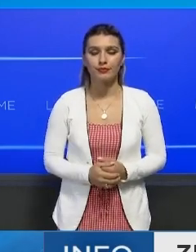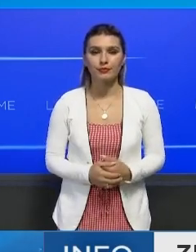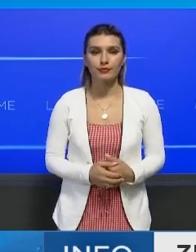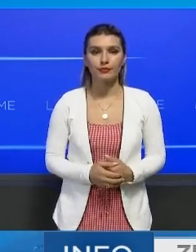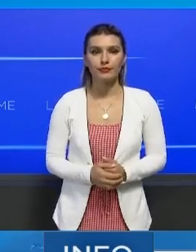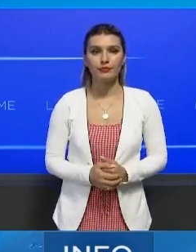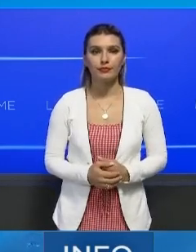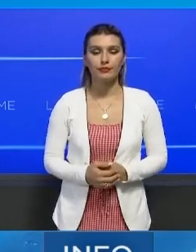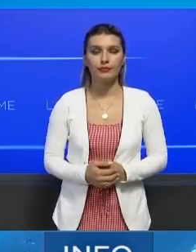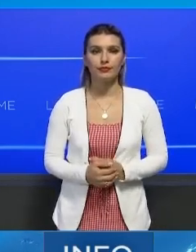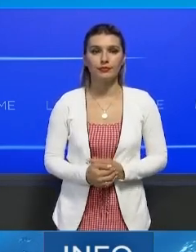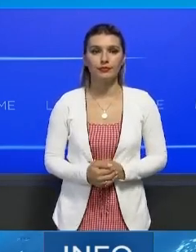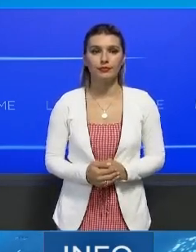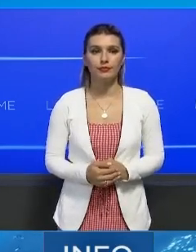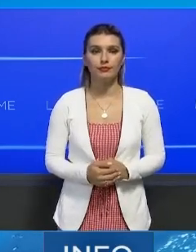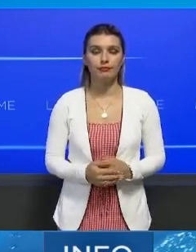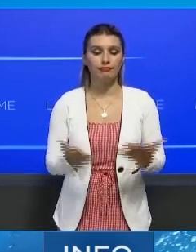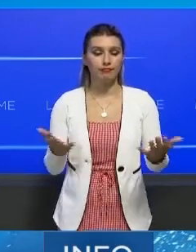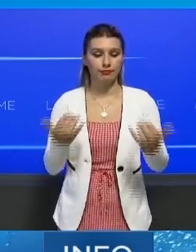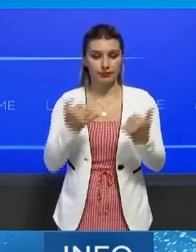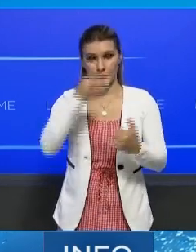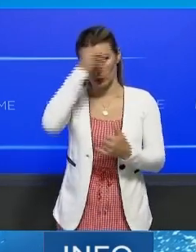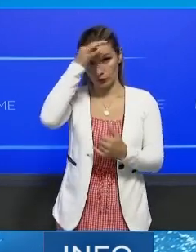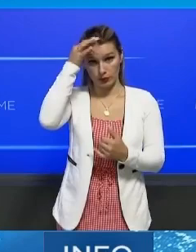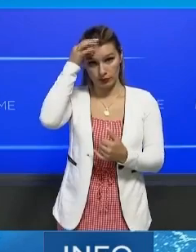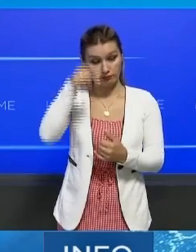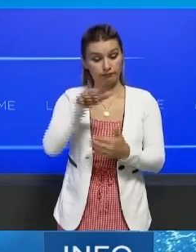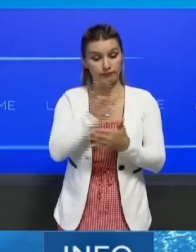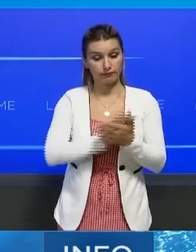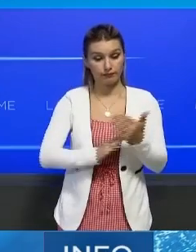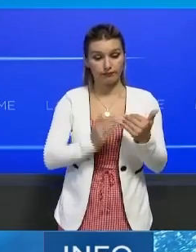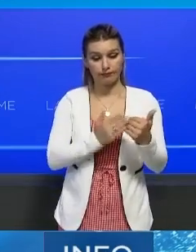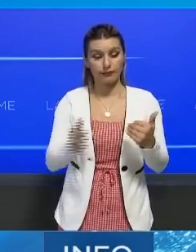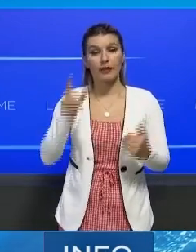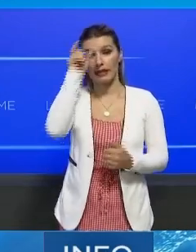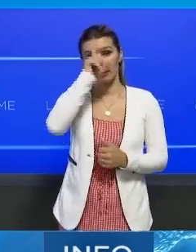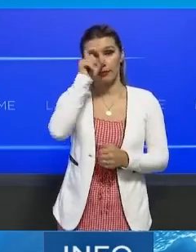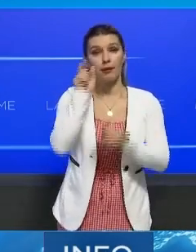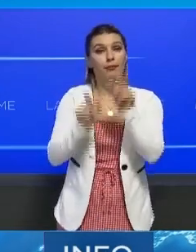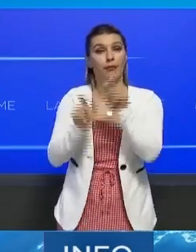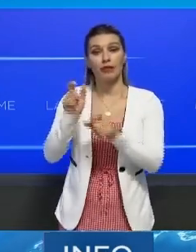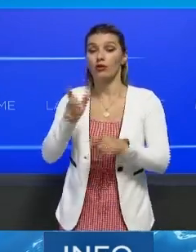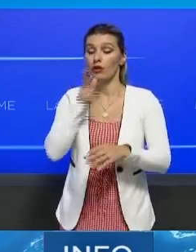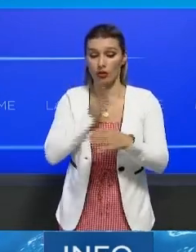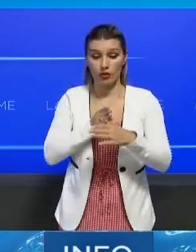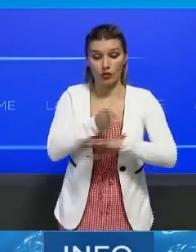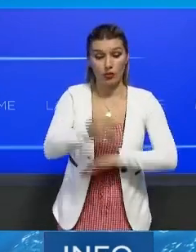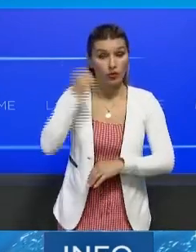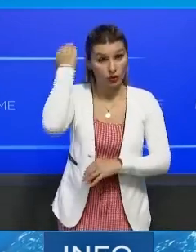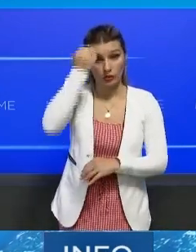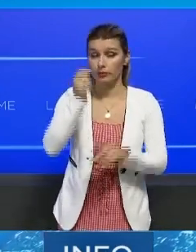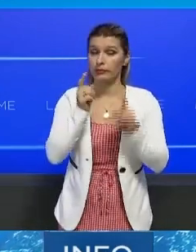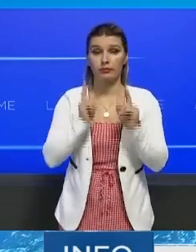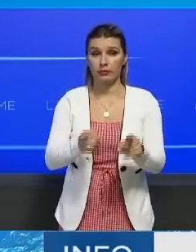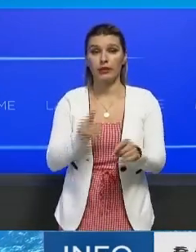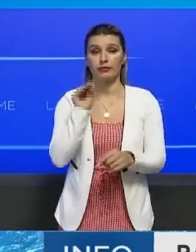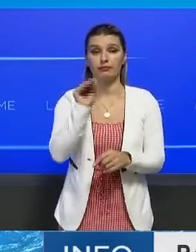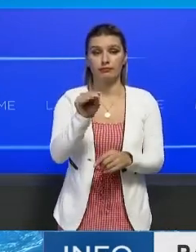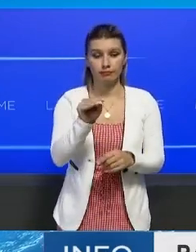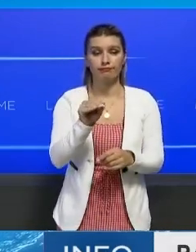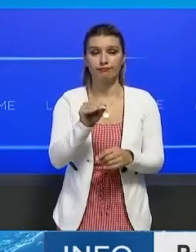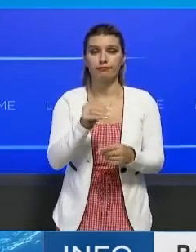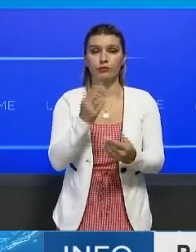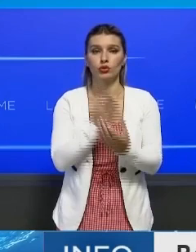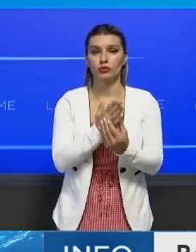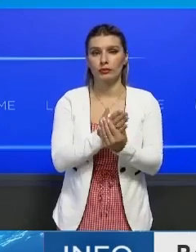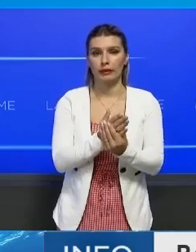interes. Pra nga e hëna shtetasit e Serbis, që do të hynë në Kosovë, do të pajisë në fakt me një dokument